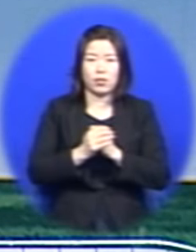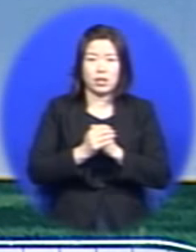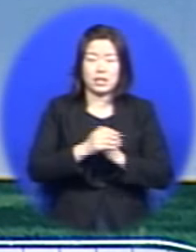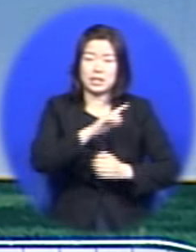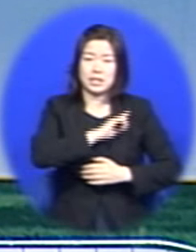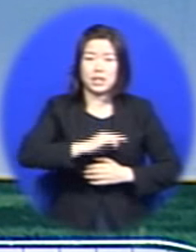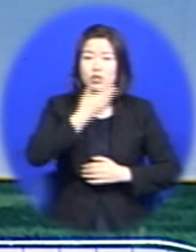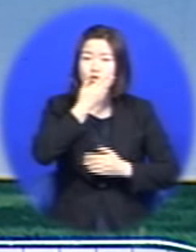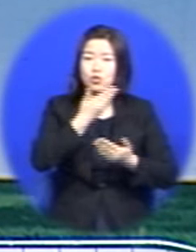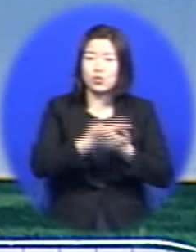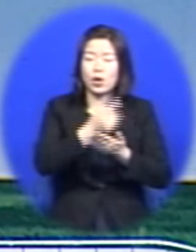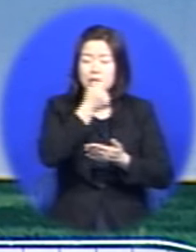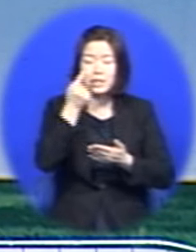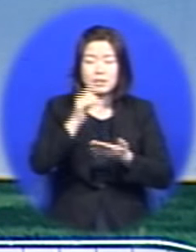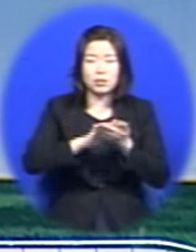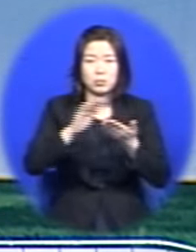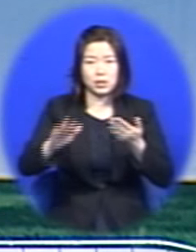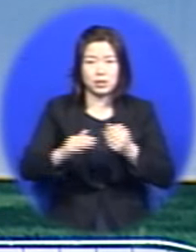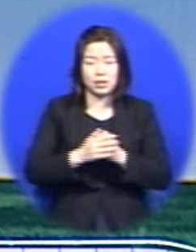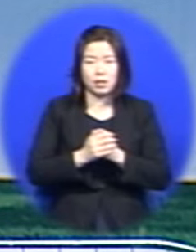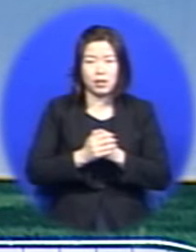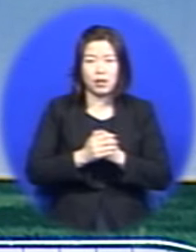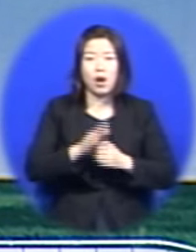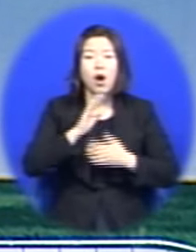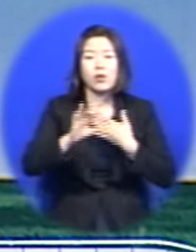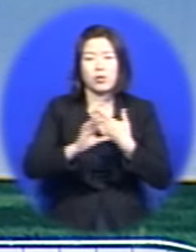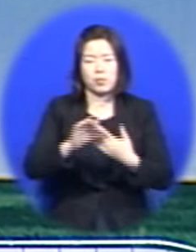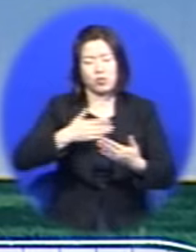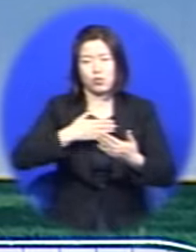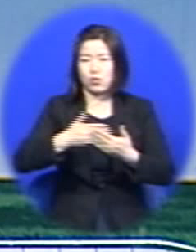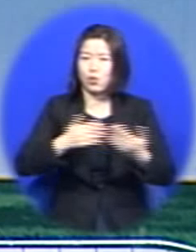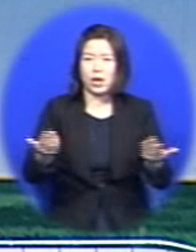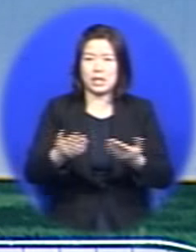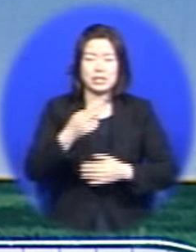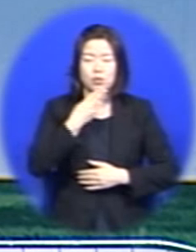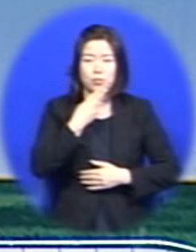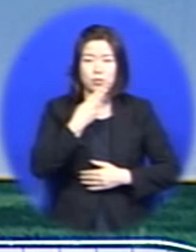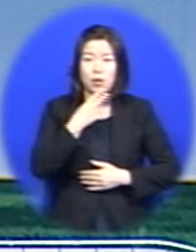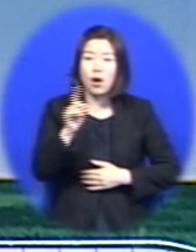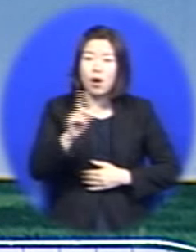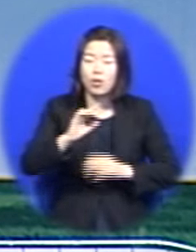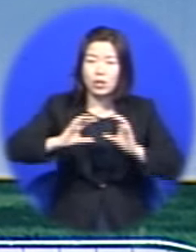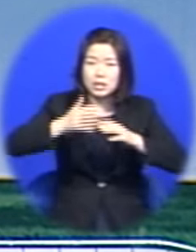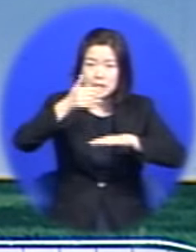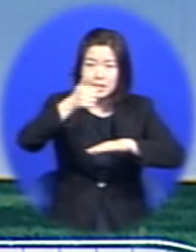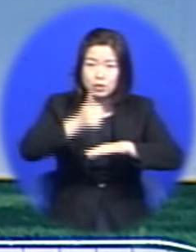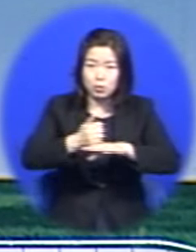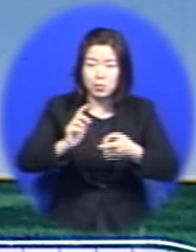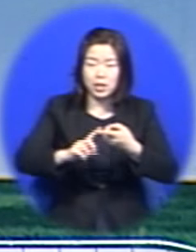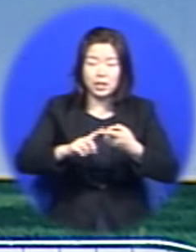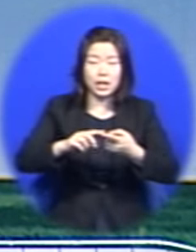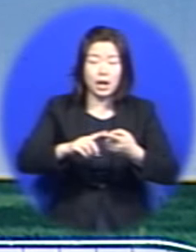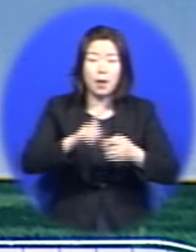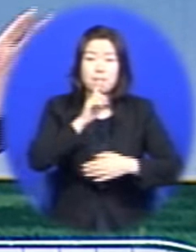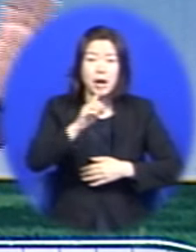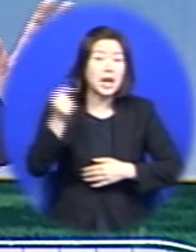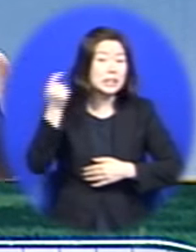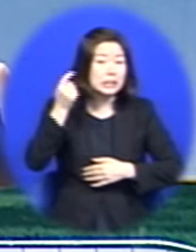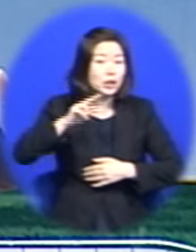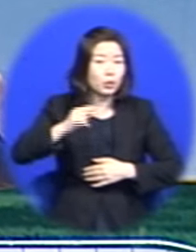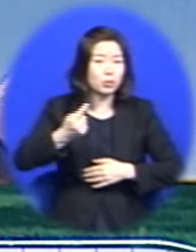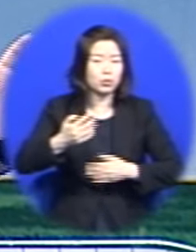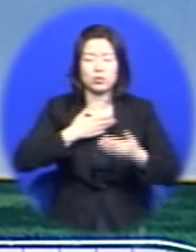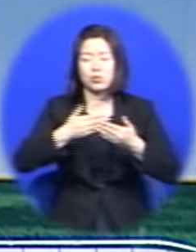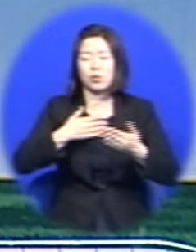가장 중요합니다. 그러면 두려워할 게 없어요. 어떤 종말에 대한 이야기를 들으신다 하더라도 두려워할